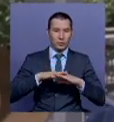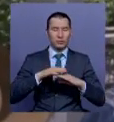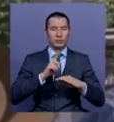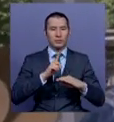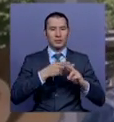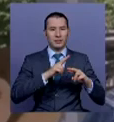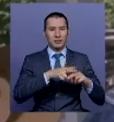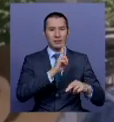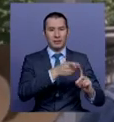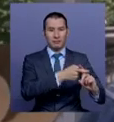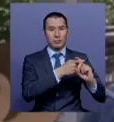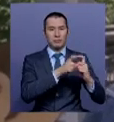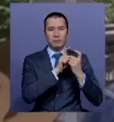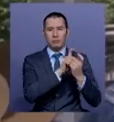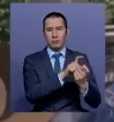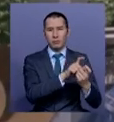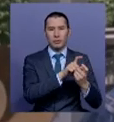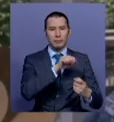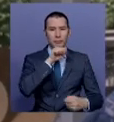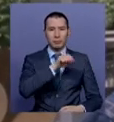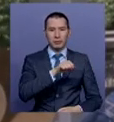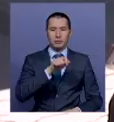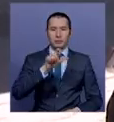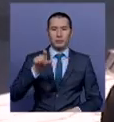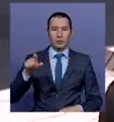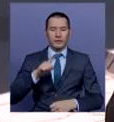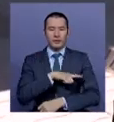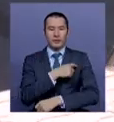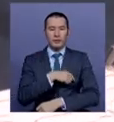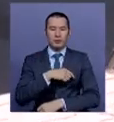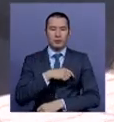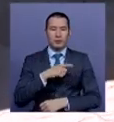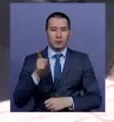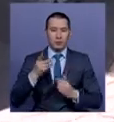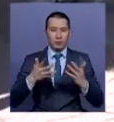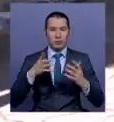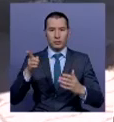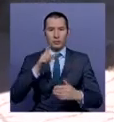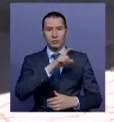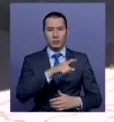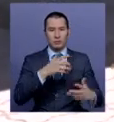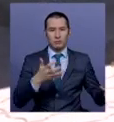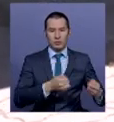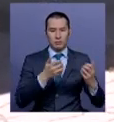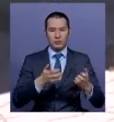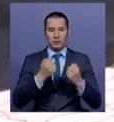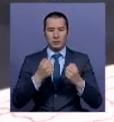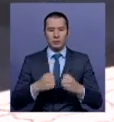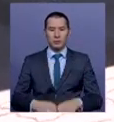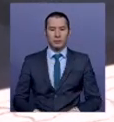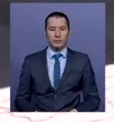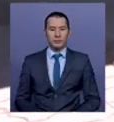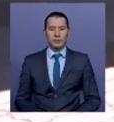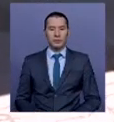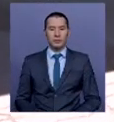этой болезнью. И, конечно, они спасают жизни людей. Вы знаете, это память потомкам нашим, что когда-то